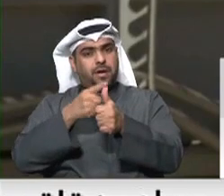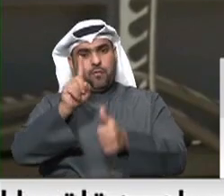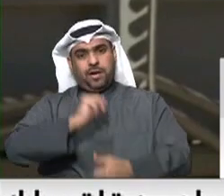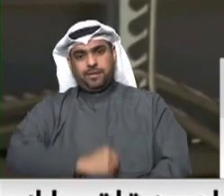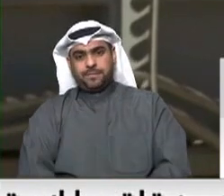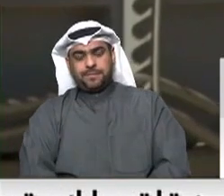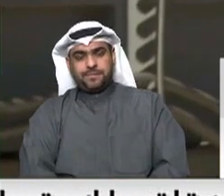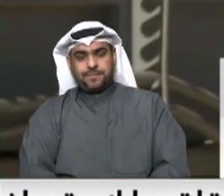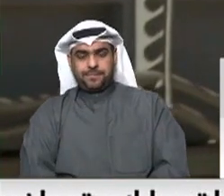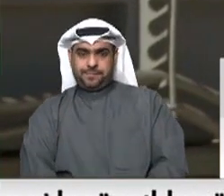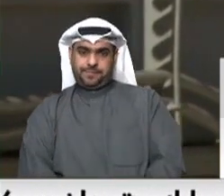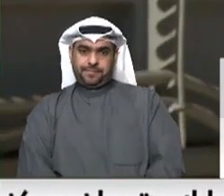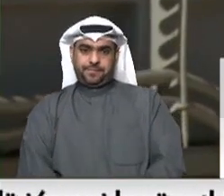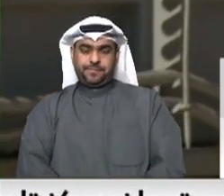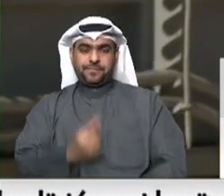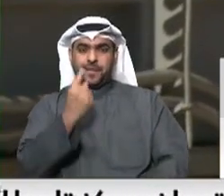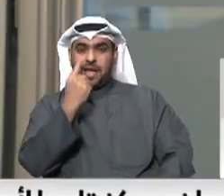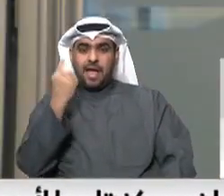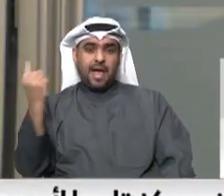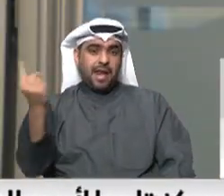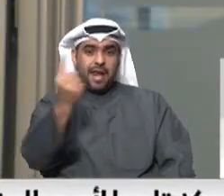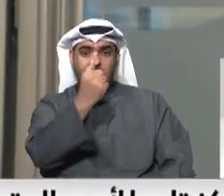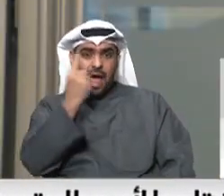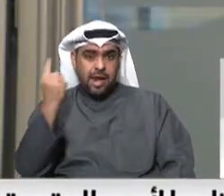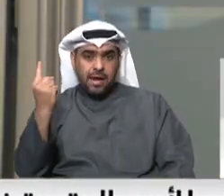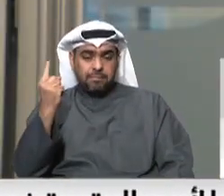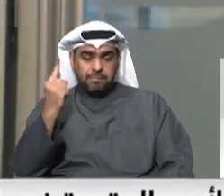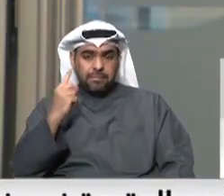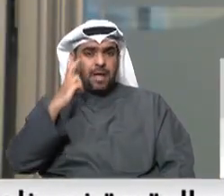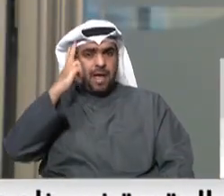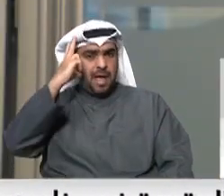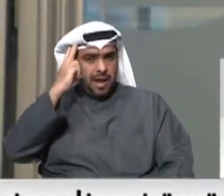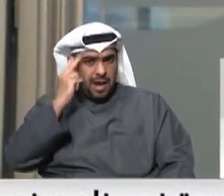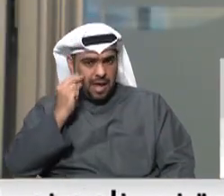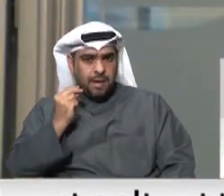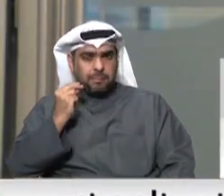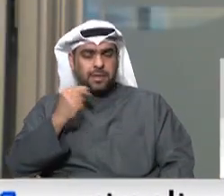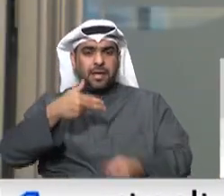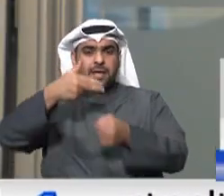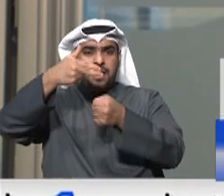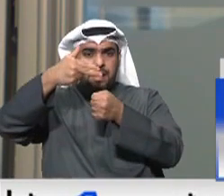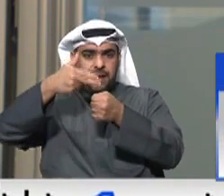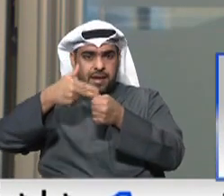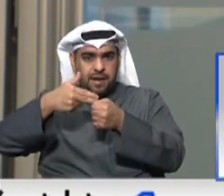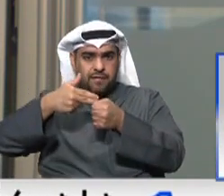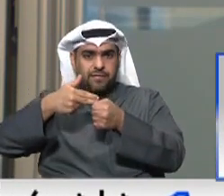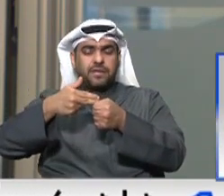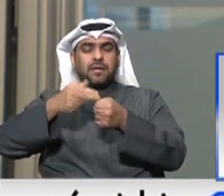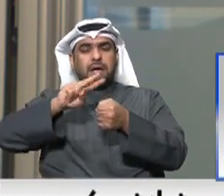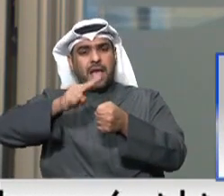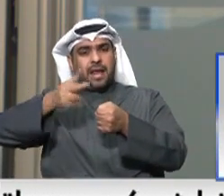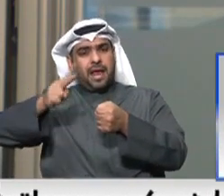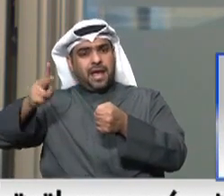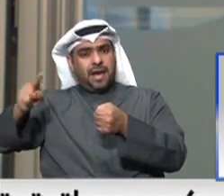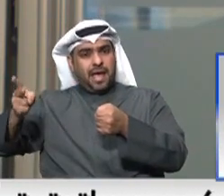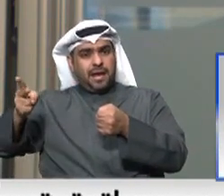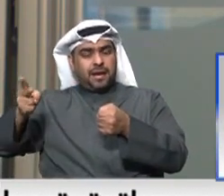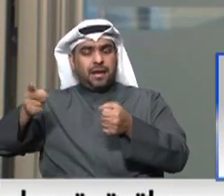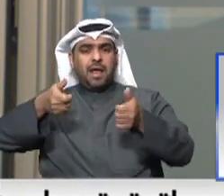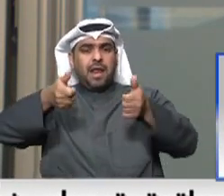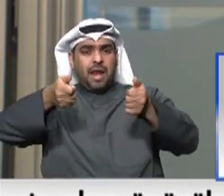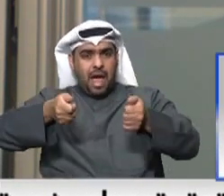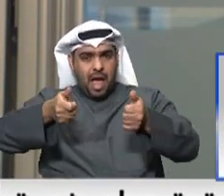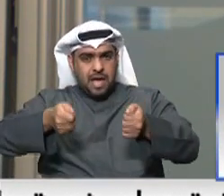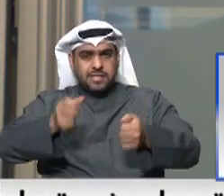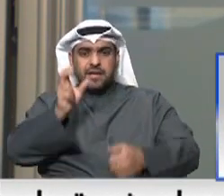الطاقه العالم يحتاج الى كل انواع النفط كل انواع الطاقه واتكلم عن النفط اتكلم عن